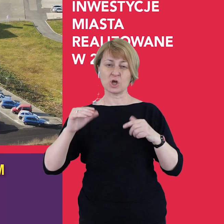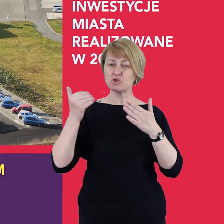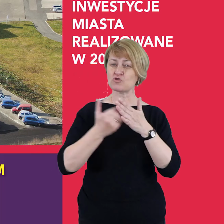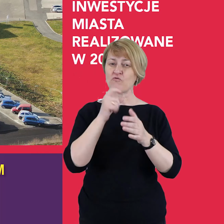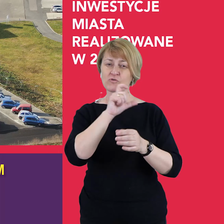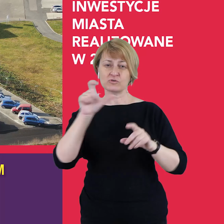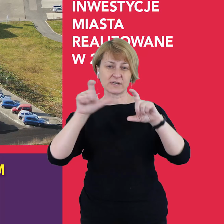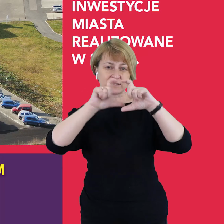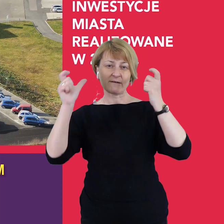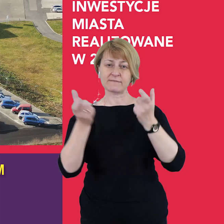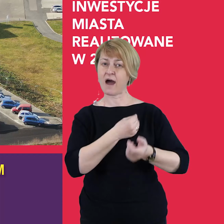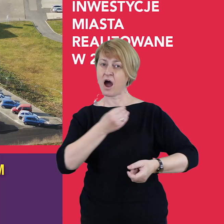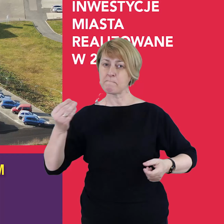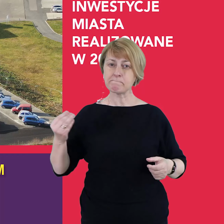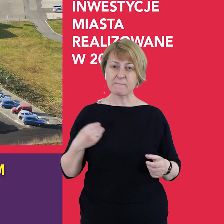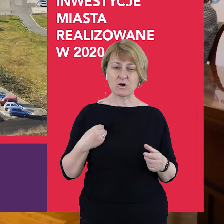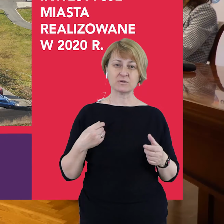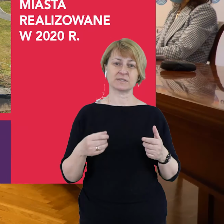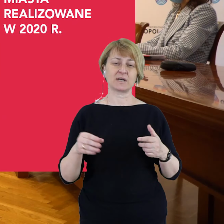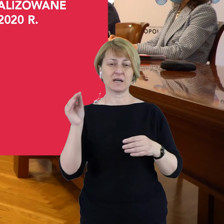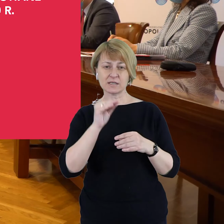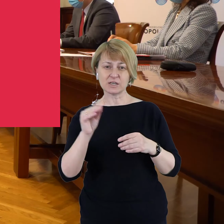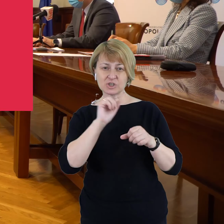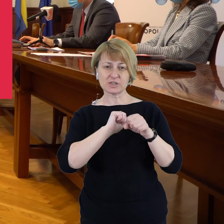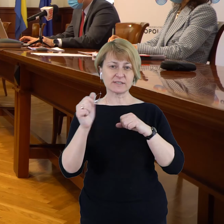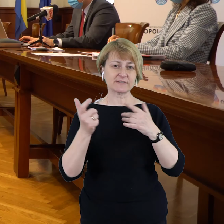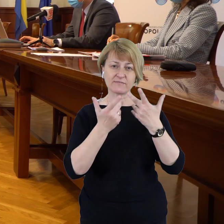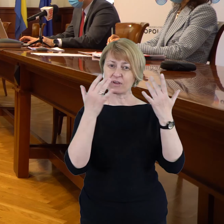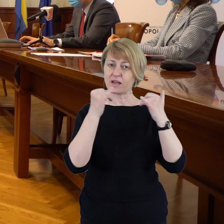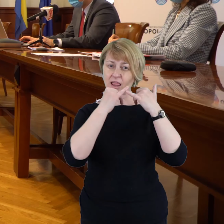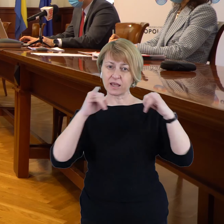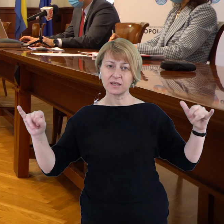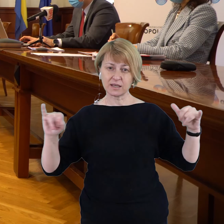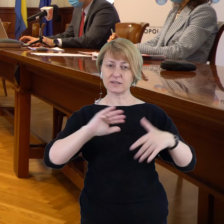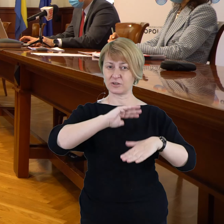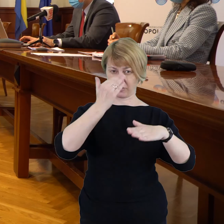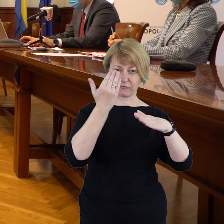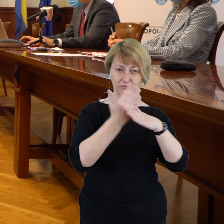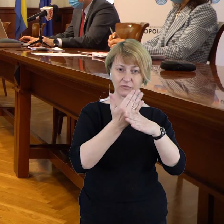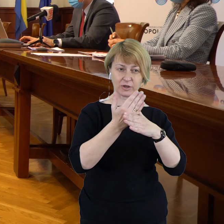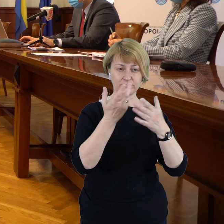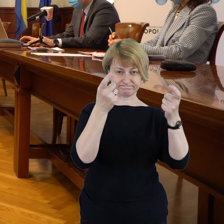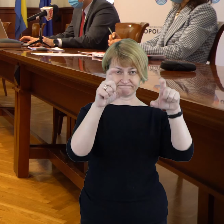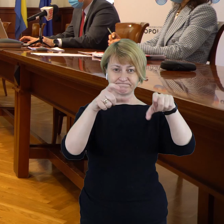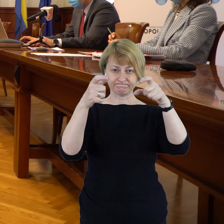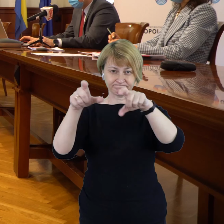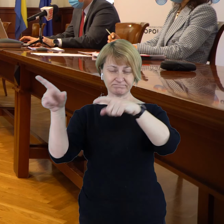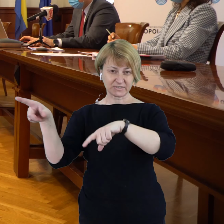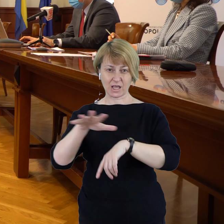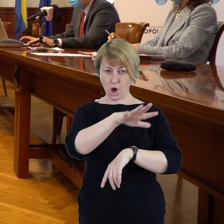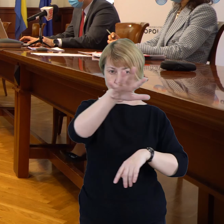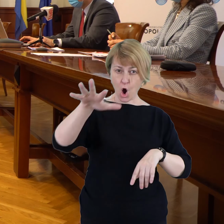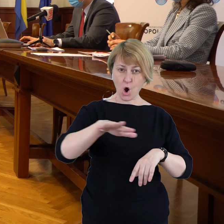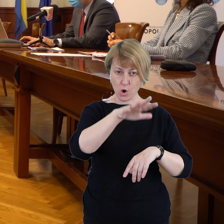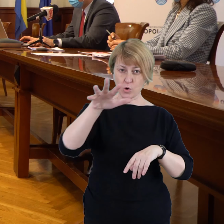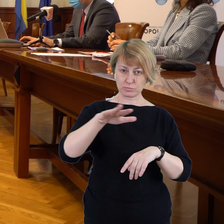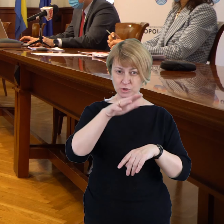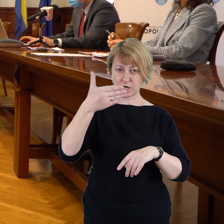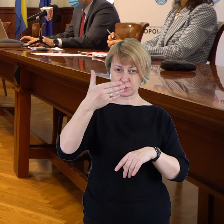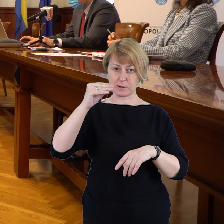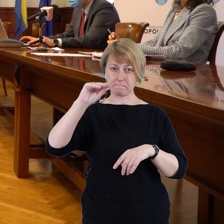które są jednymi z najnowocześniejszych w Polsce. Oprócz Fametu tam oczywiście wiele innych firm,